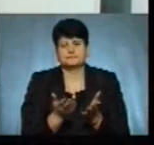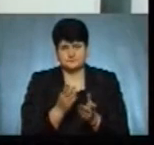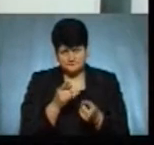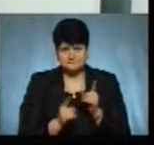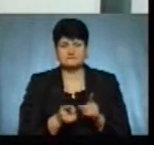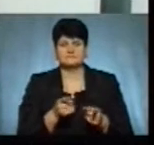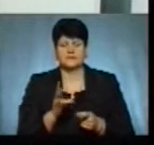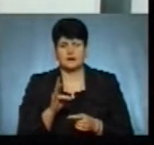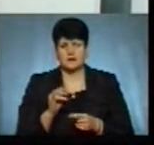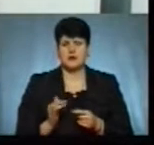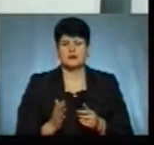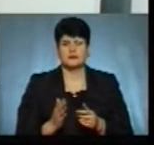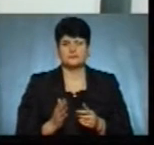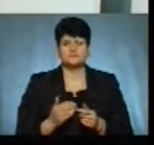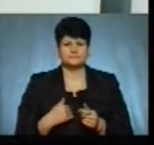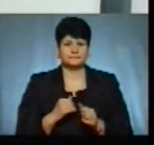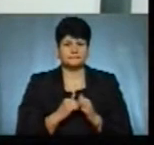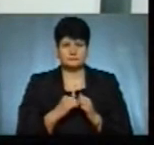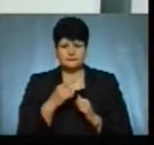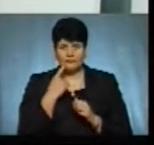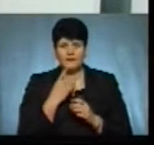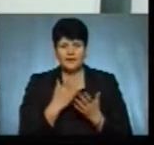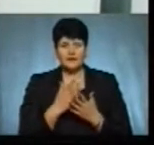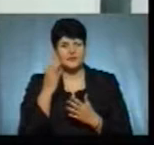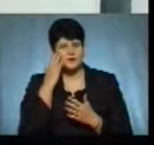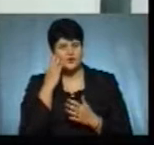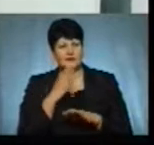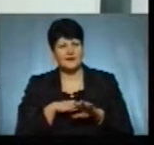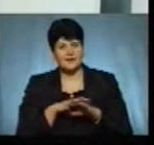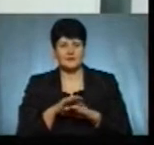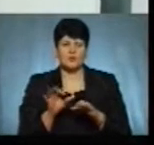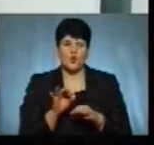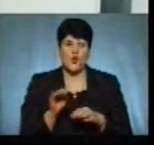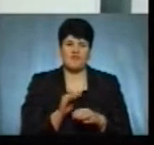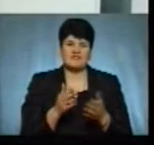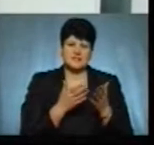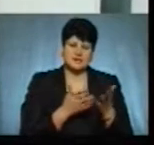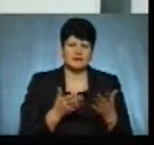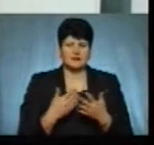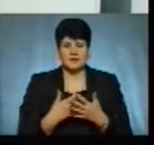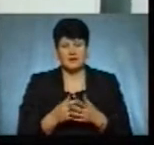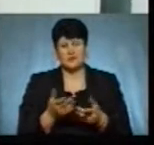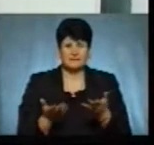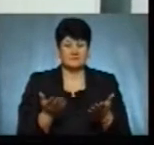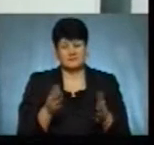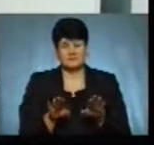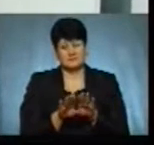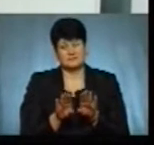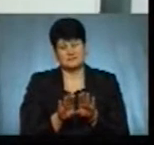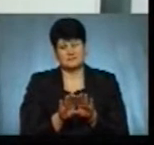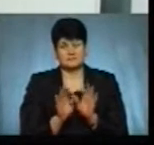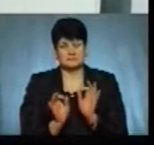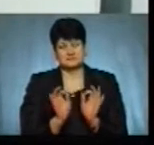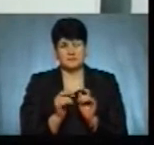реальні. Ну, ми дуже часто любимо говорити, ті, які діють на чорному ринку чи офіційними, але якщо вони більш-менш не відхиляються, там, скажімо